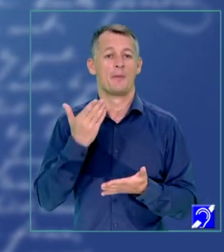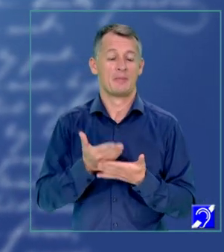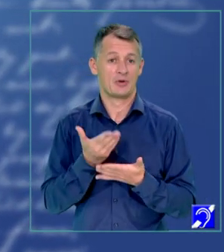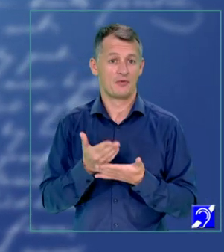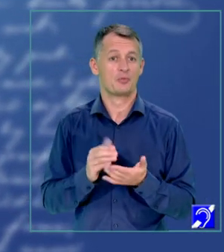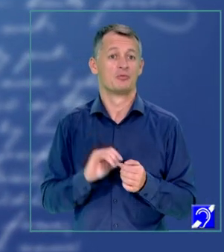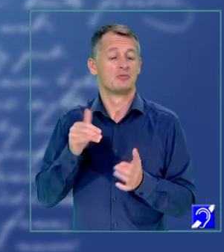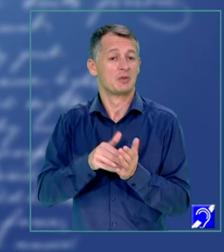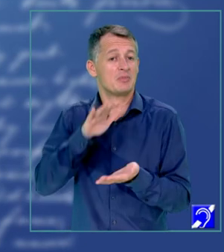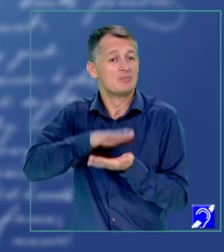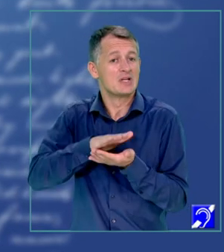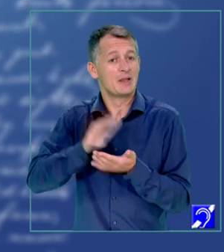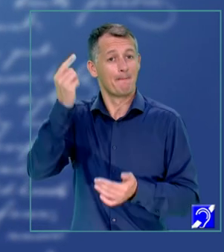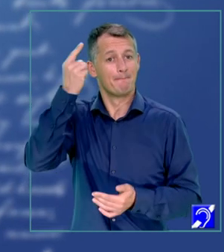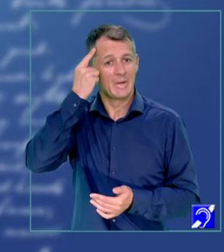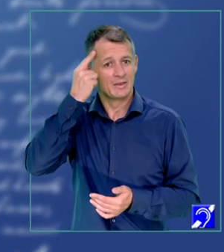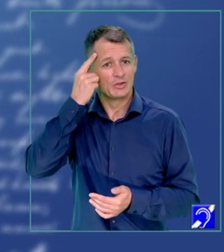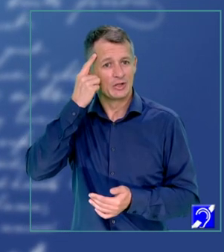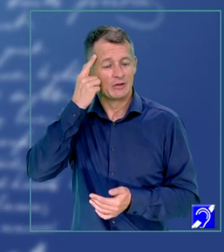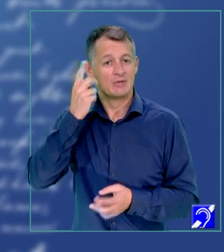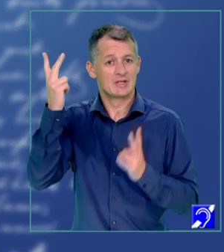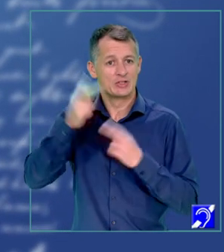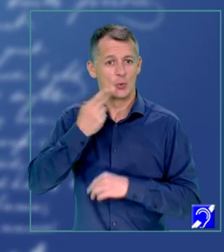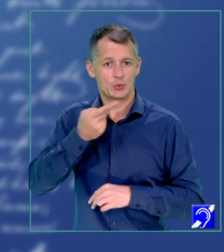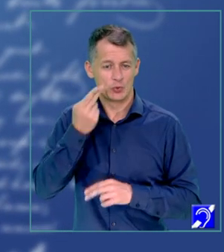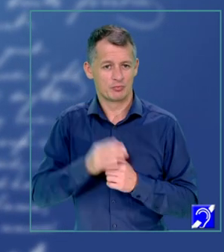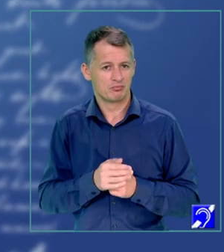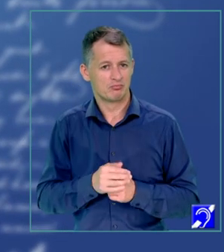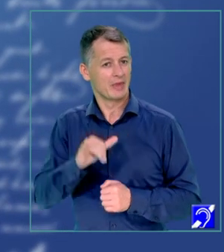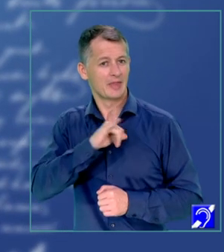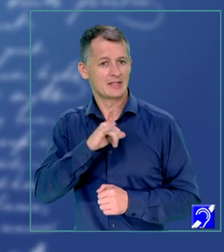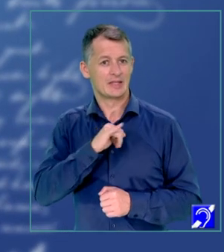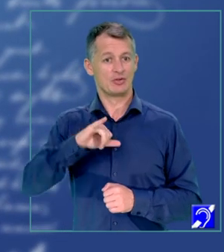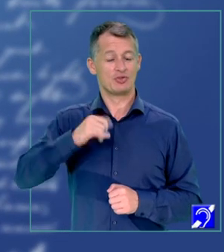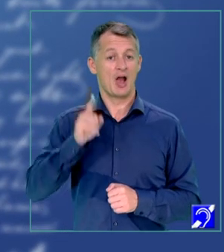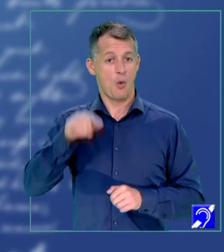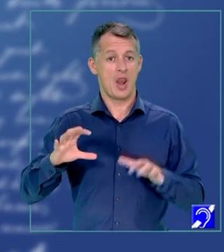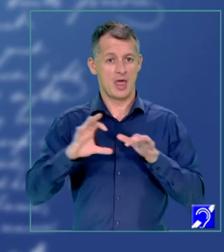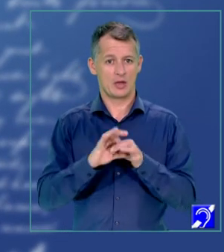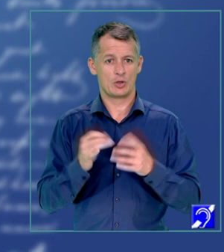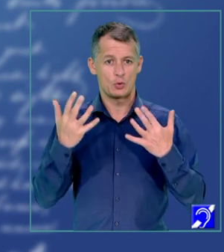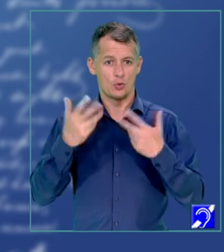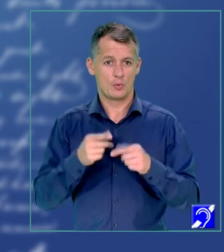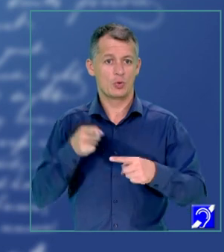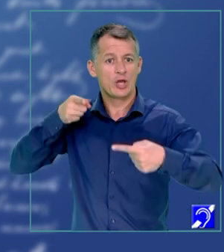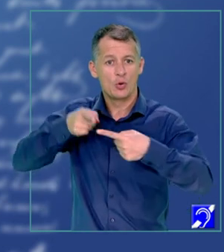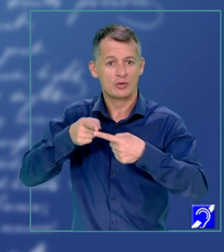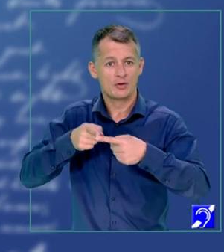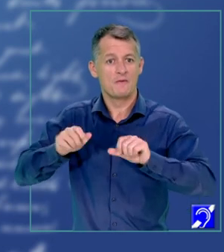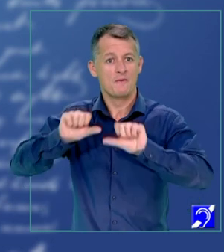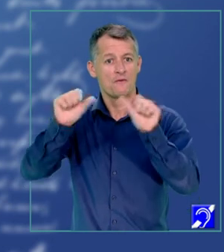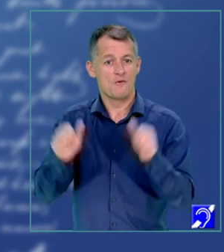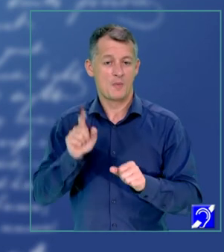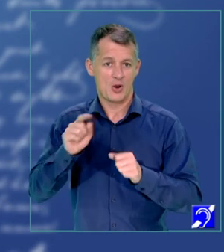că trebuie să fie ținute minte și recunoscută ușor boicoteze interesantă este aceea că au legătură cu numărul de unghiuri din forma lor